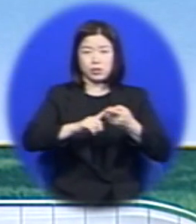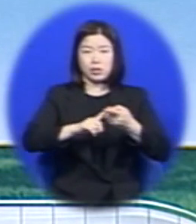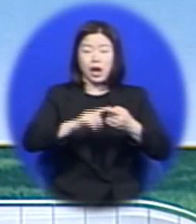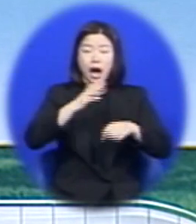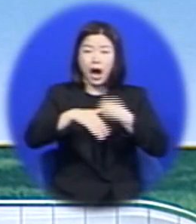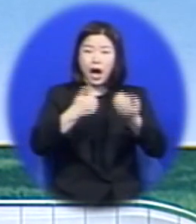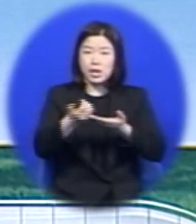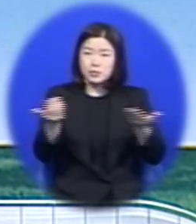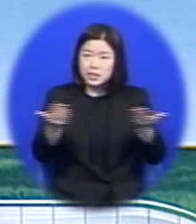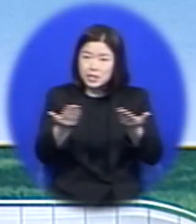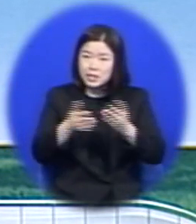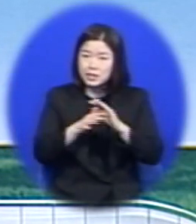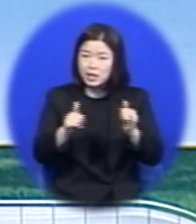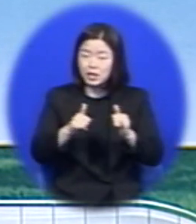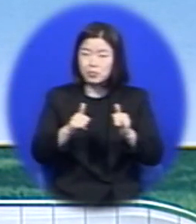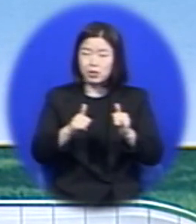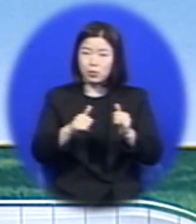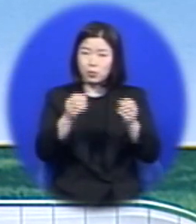것은